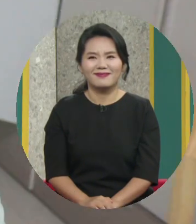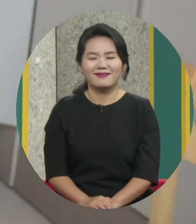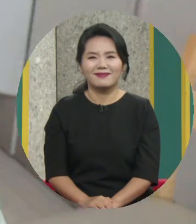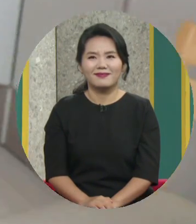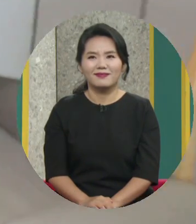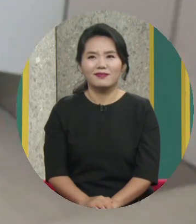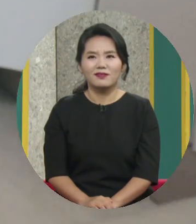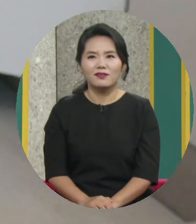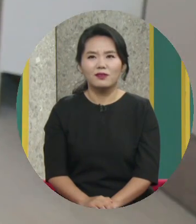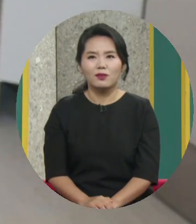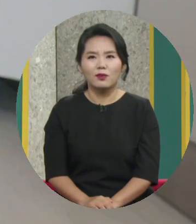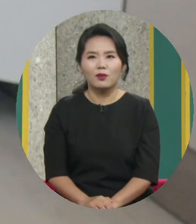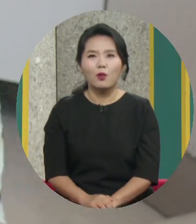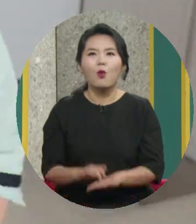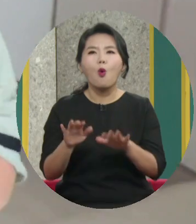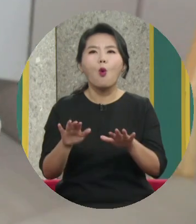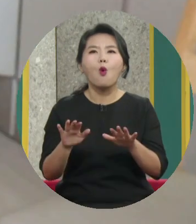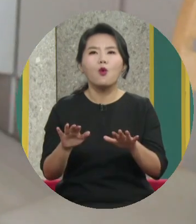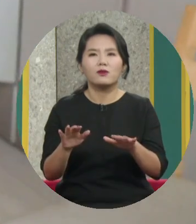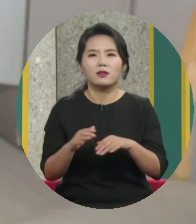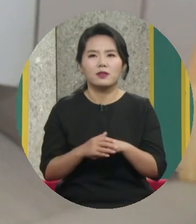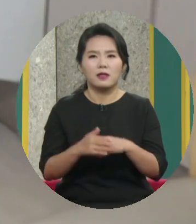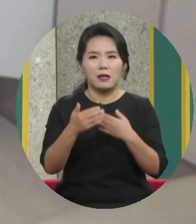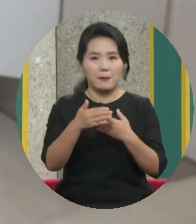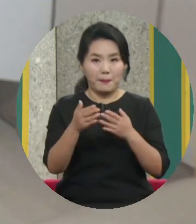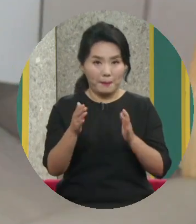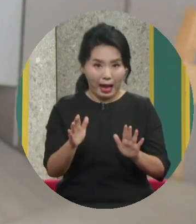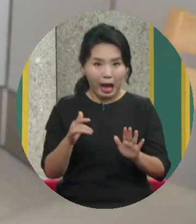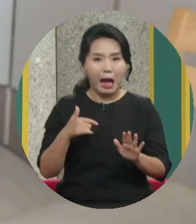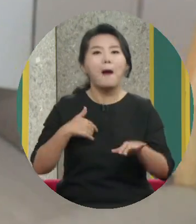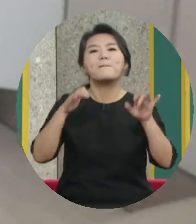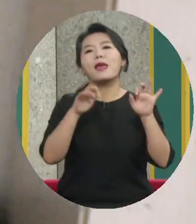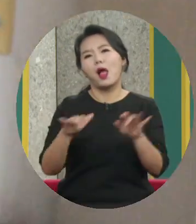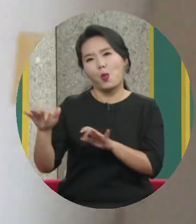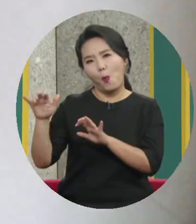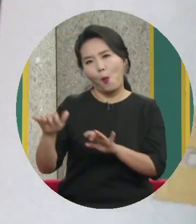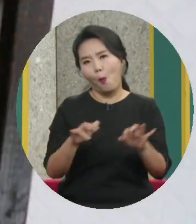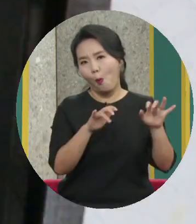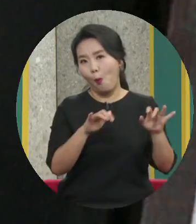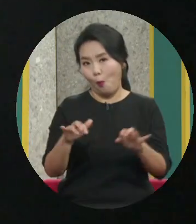자, 오늘은 반에서 피아노를 치겠습니다.